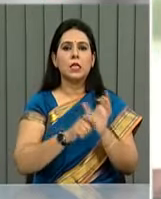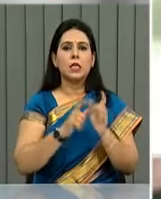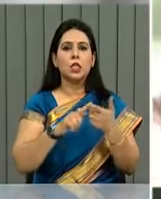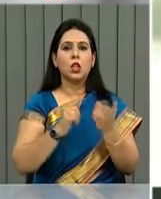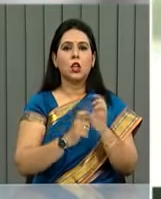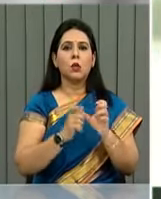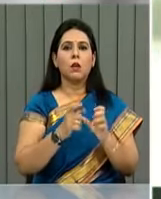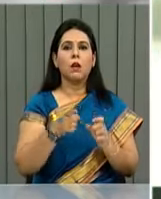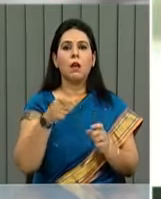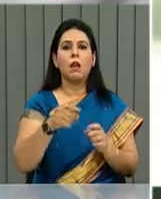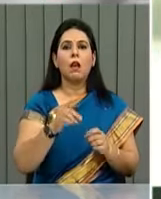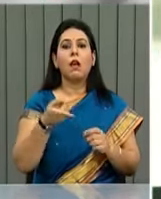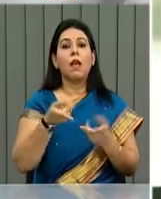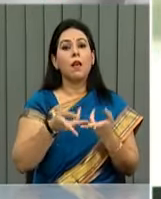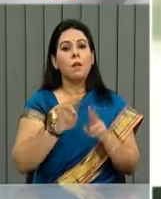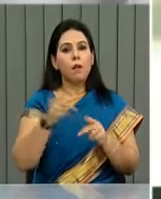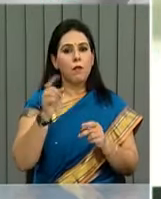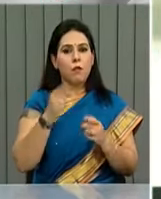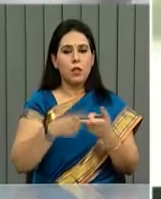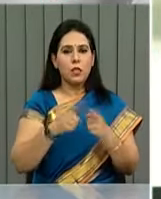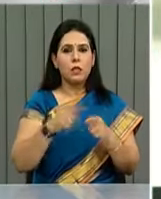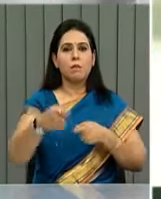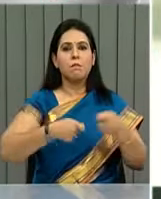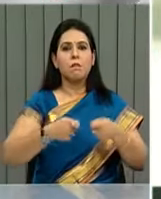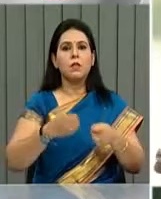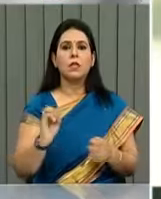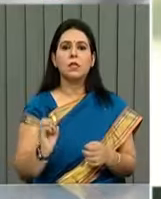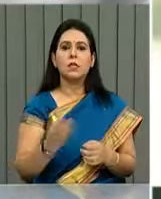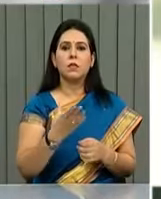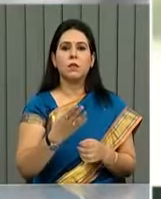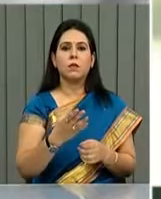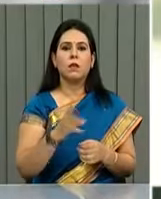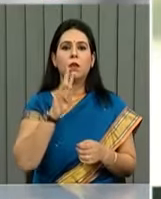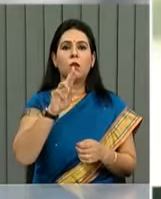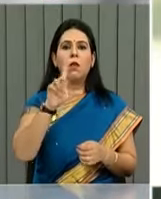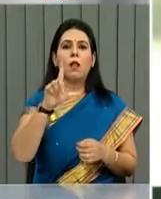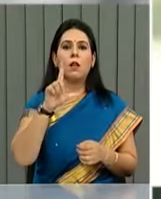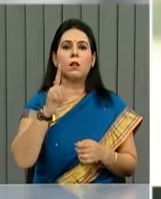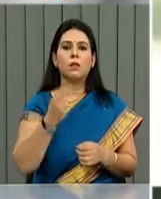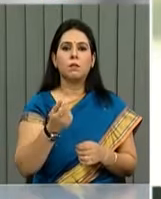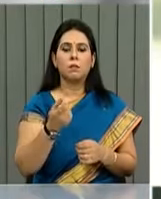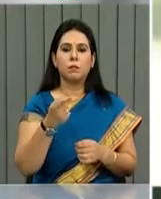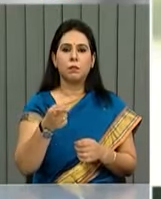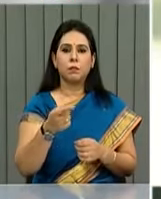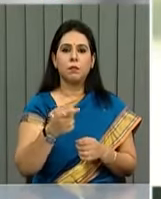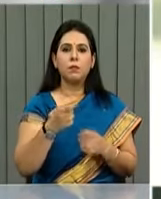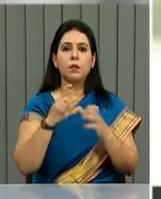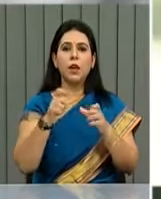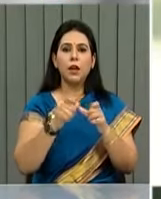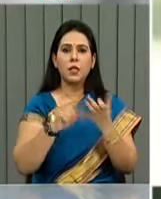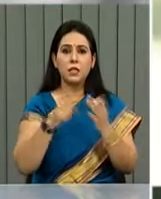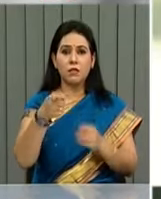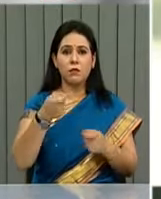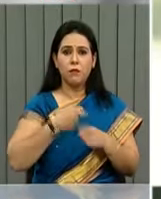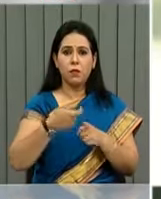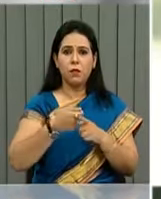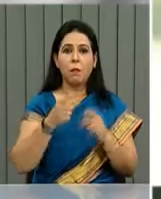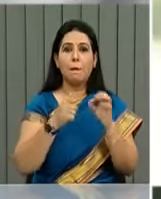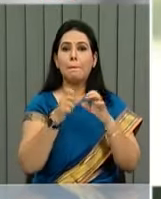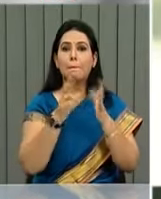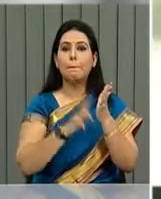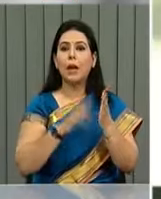वो औपचारिक व्यापार में आ जाए। उसके अलावा 2 लाख से अधिक अगर कहीं आप कैश में खर्च करते हो तो पैन